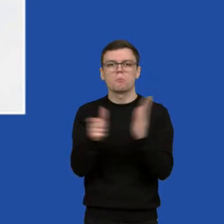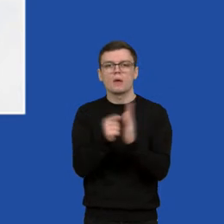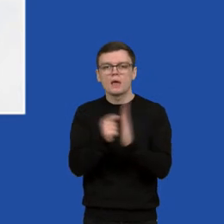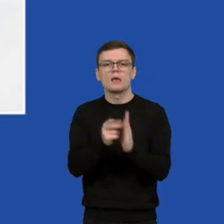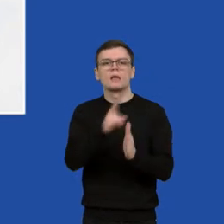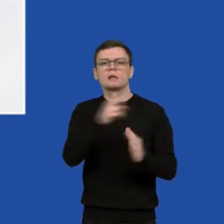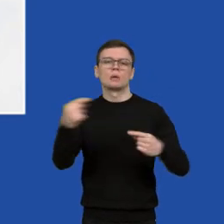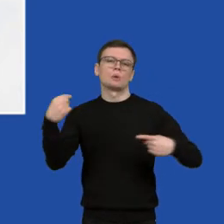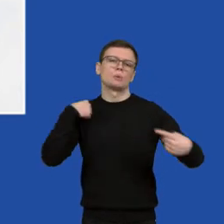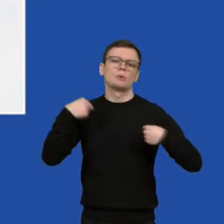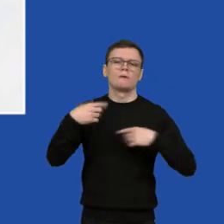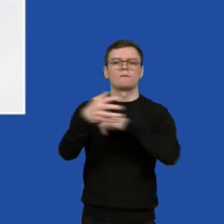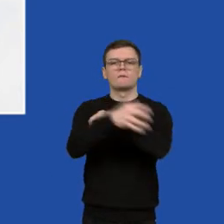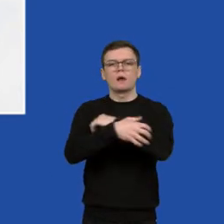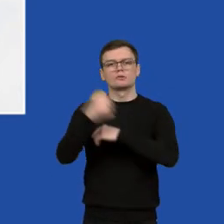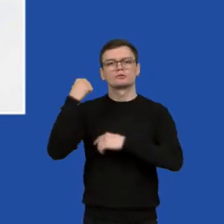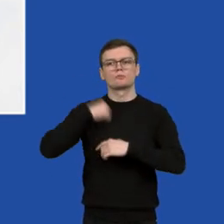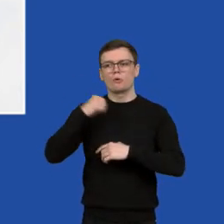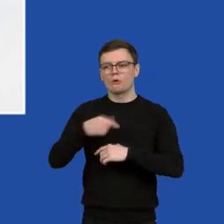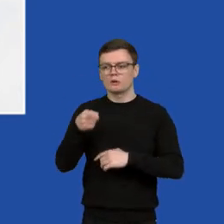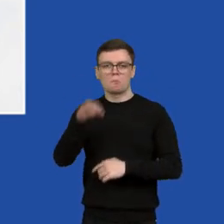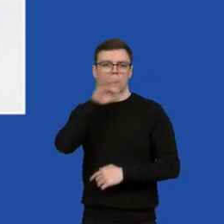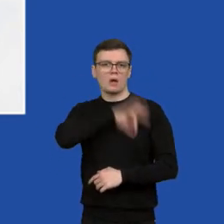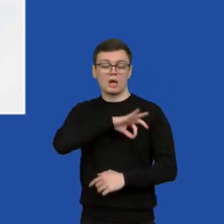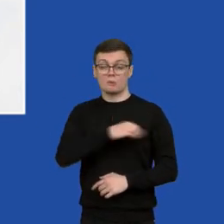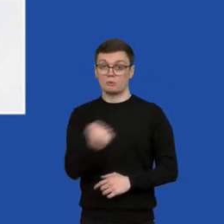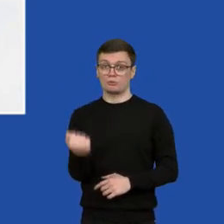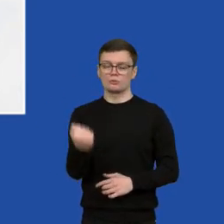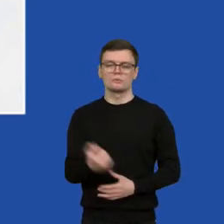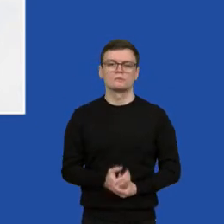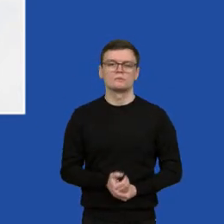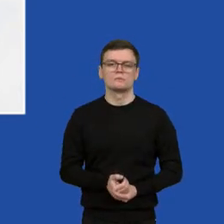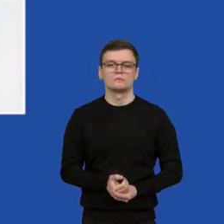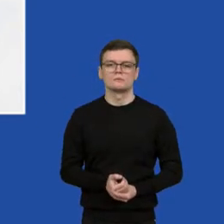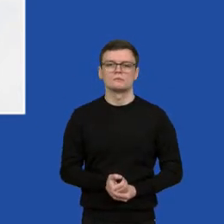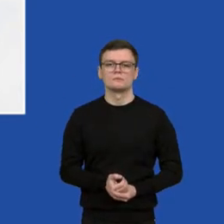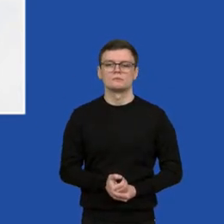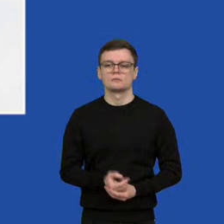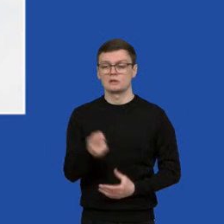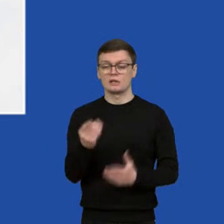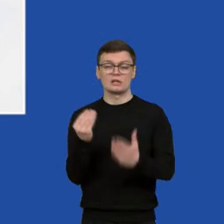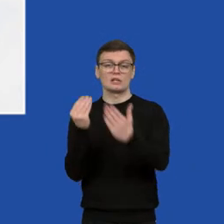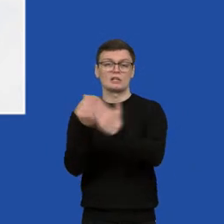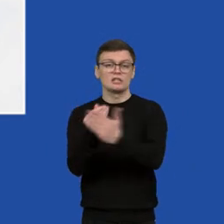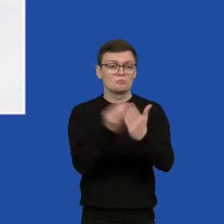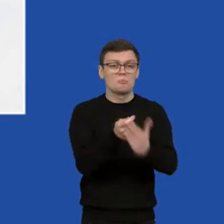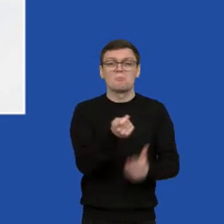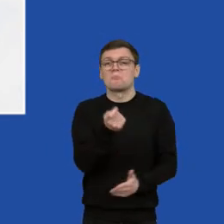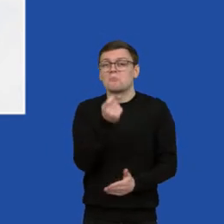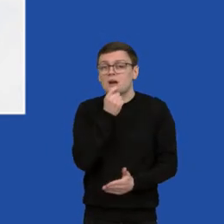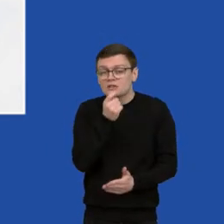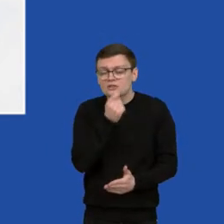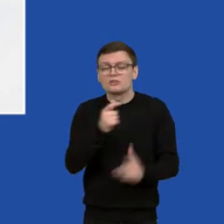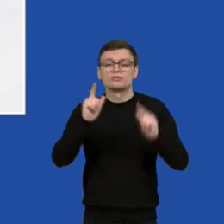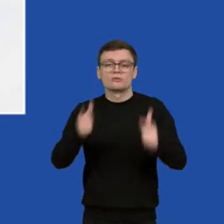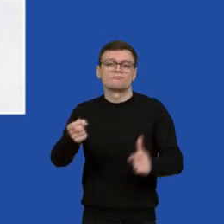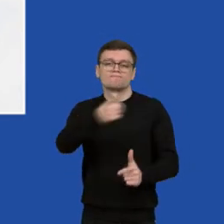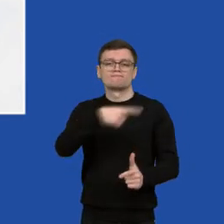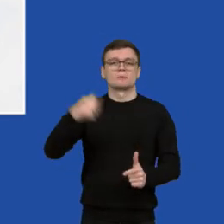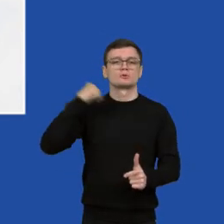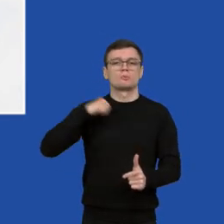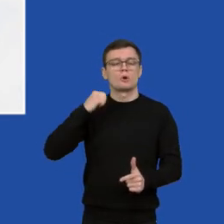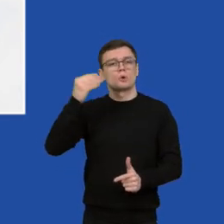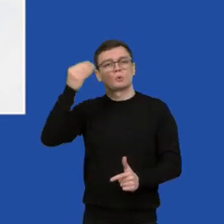pažeidžiamiausių grupių pagrindinis pajamų šaltinis, tad nepakankamas tokių išmokų dydis lemtų, jog jie negalėtų